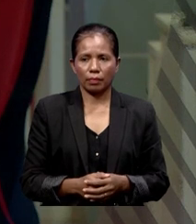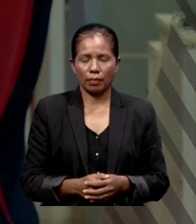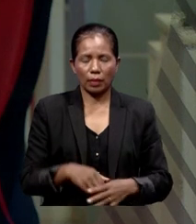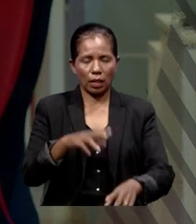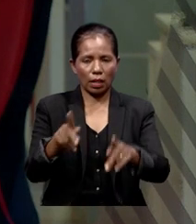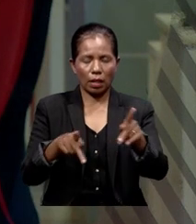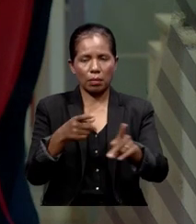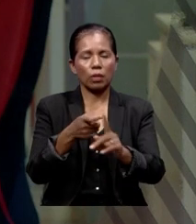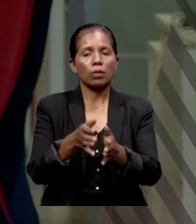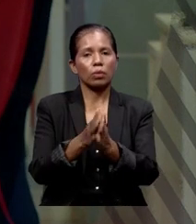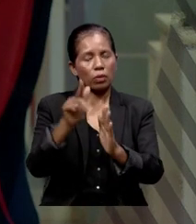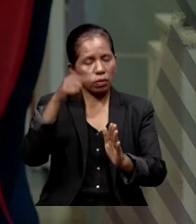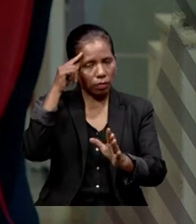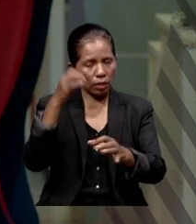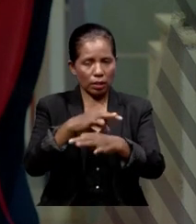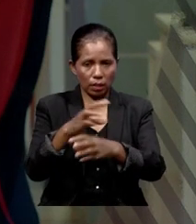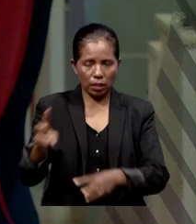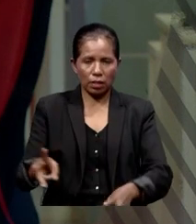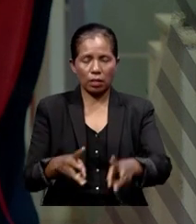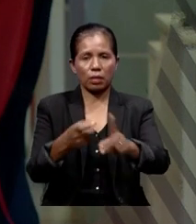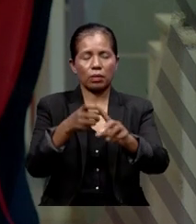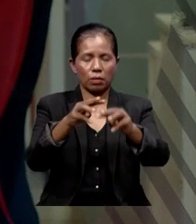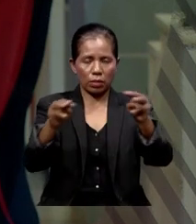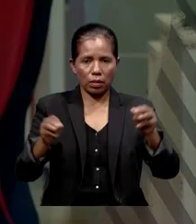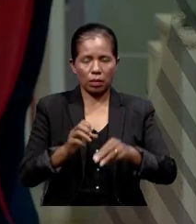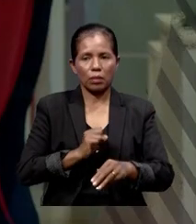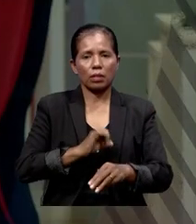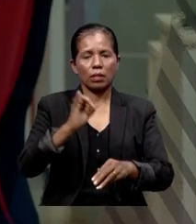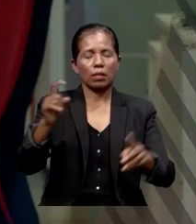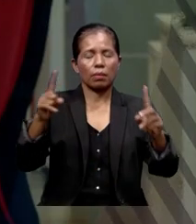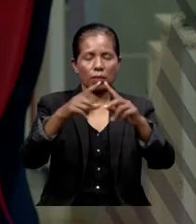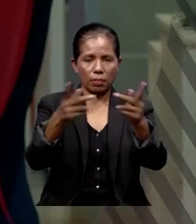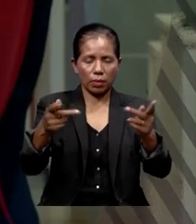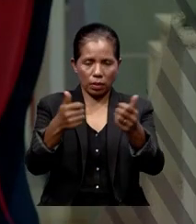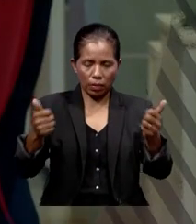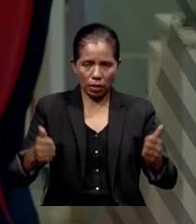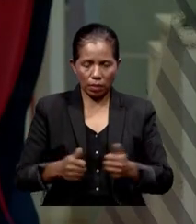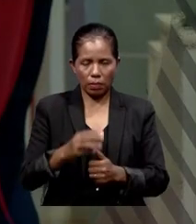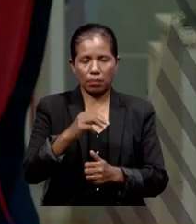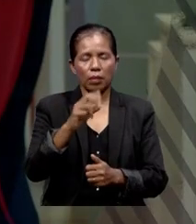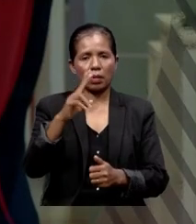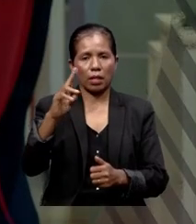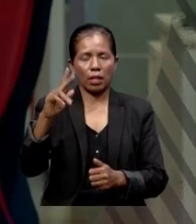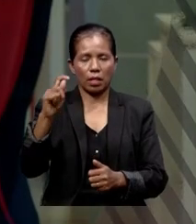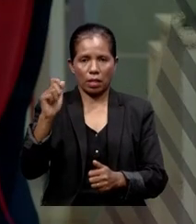Comunidade Husu Governo atu hadiestrado si capital municipi Koval 5 ba posto administrativo mau Qatar no Fatululi.